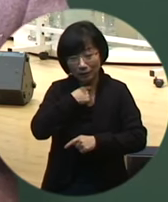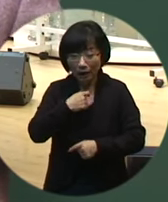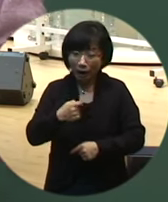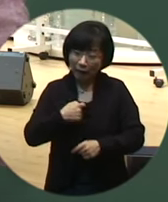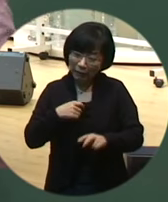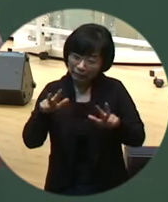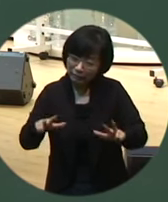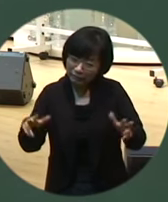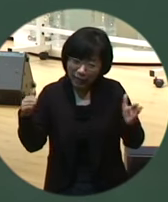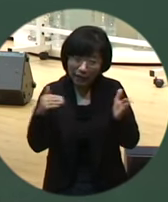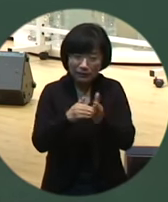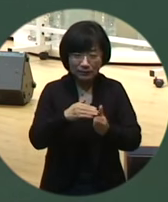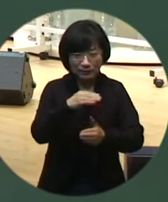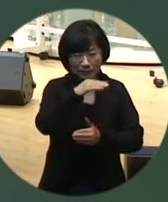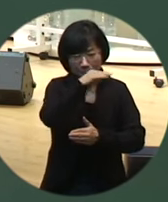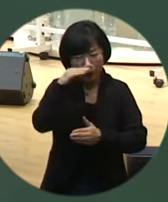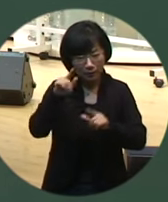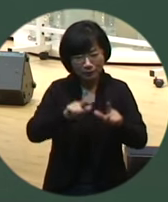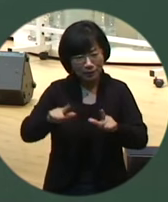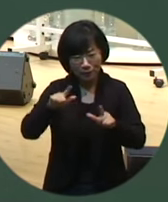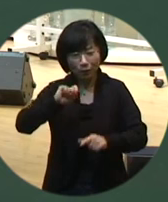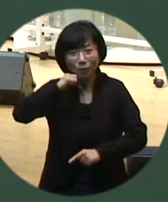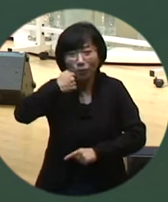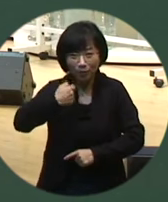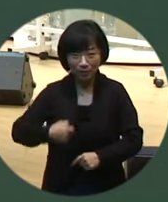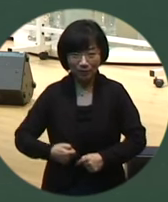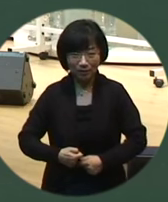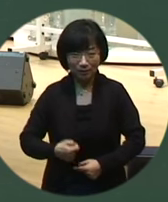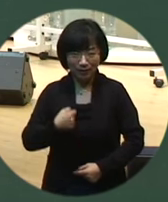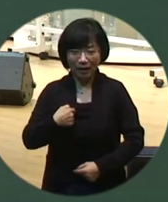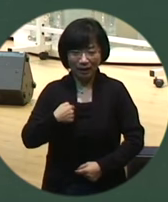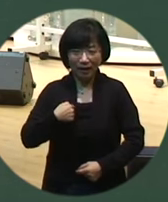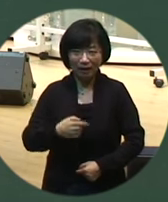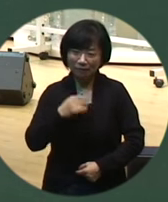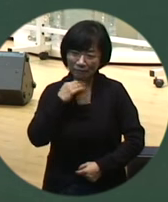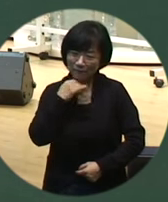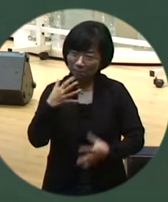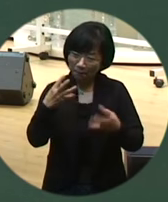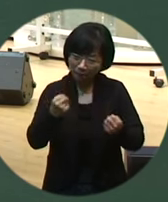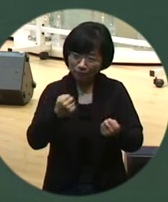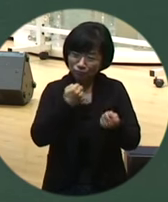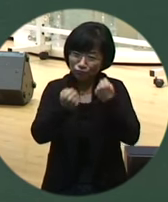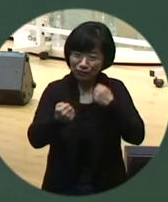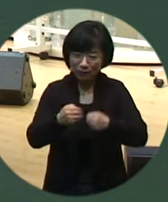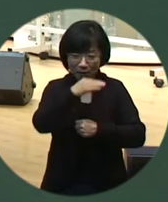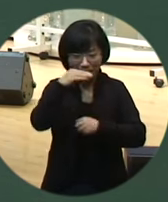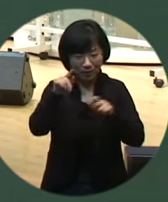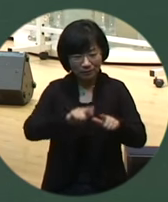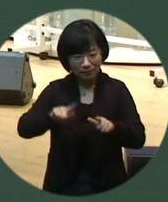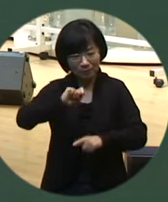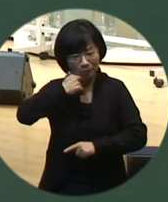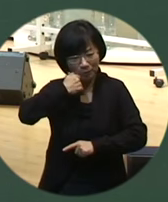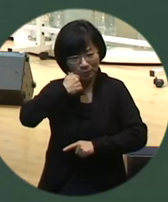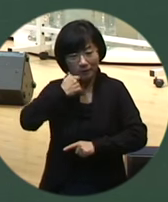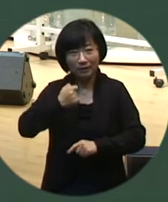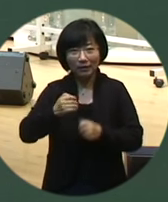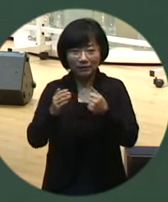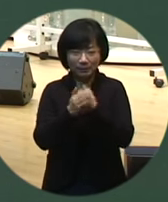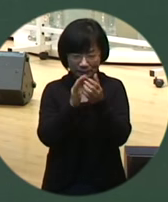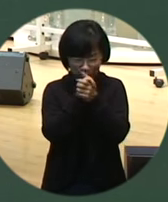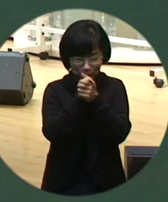life. 10대부터 지금까지 내 나이가 이제 꽤 됐거든요. 그런데도 바른 생활이 안 돼. From my teens until now, I'm not living a very upright life.